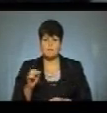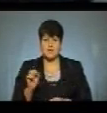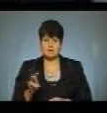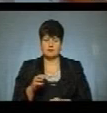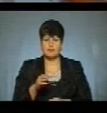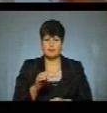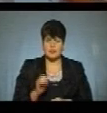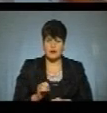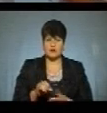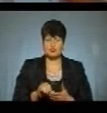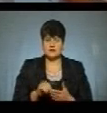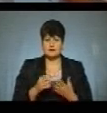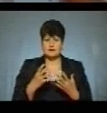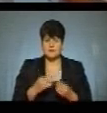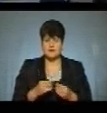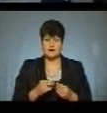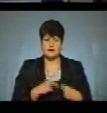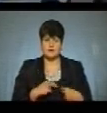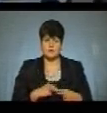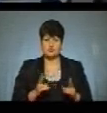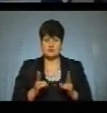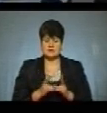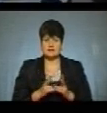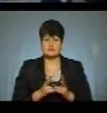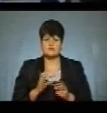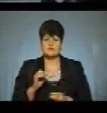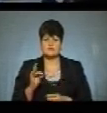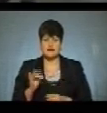Джулою учасники Дня кар'єри зустрілися у сквері волонтерів імені